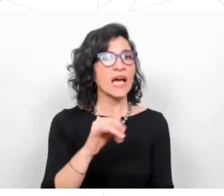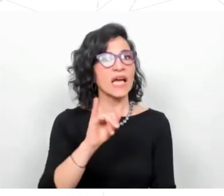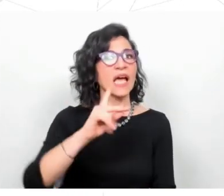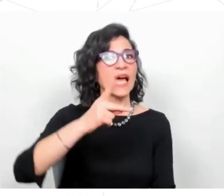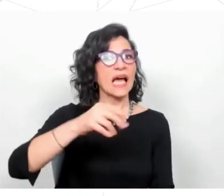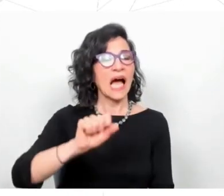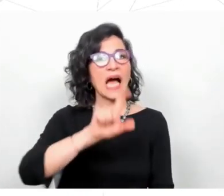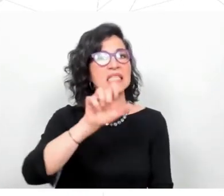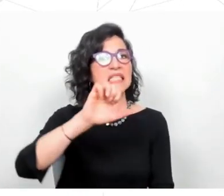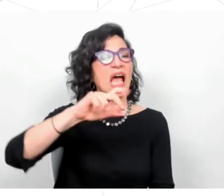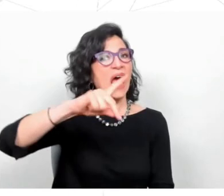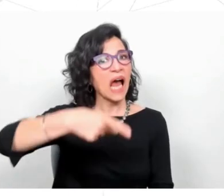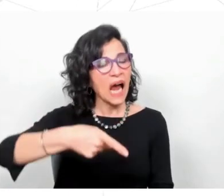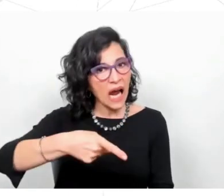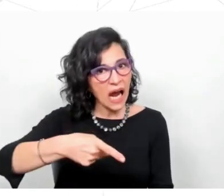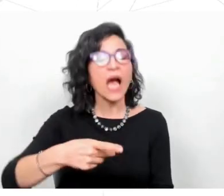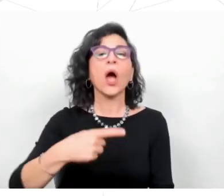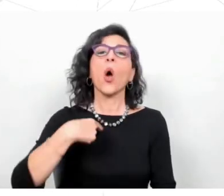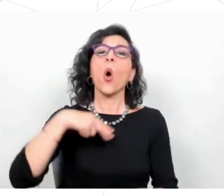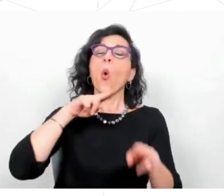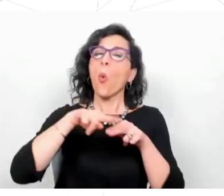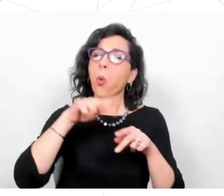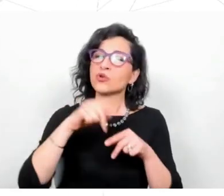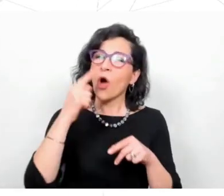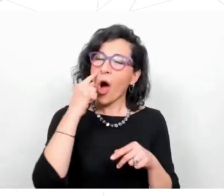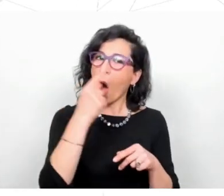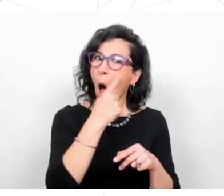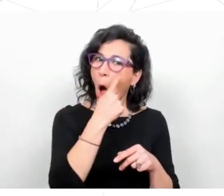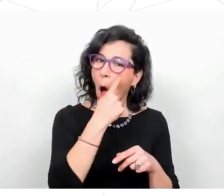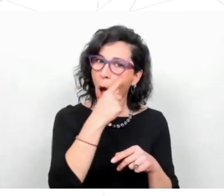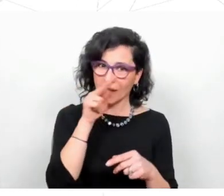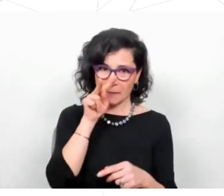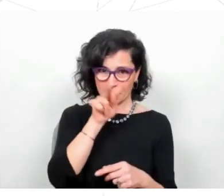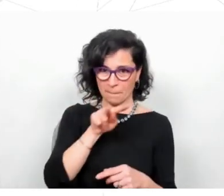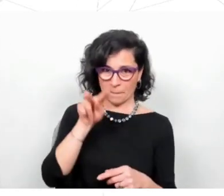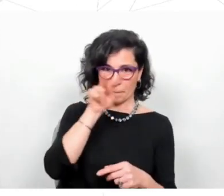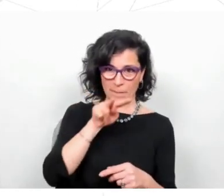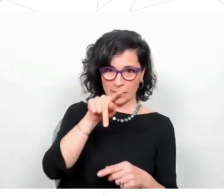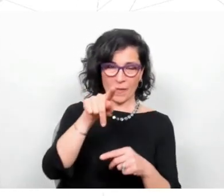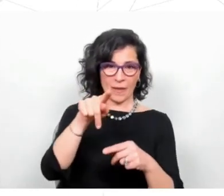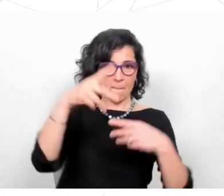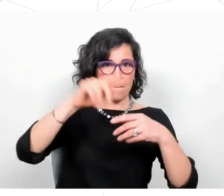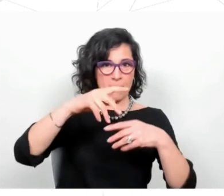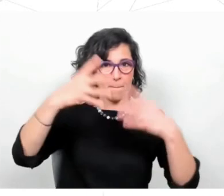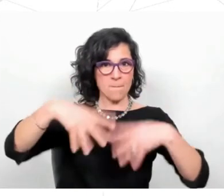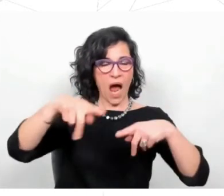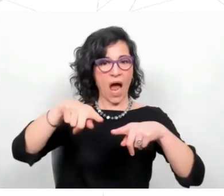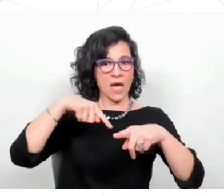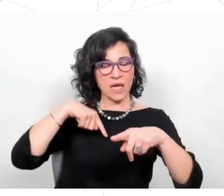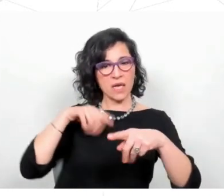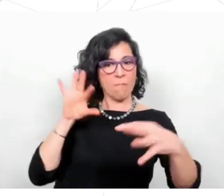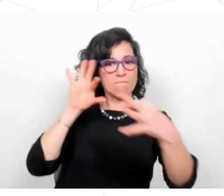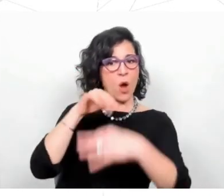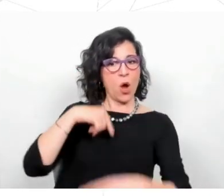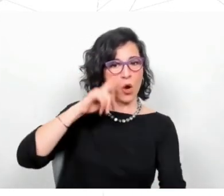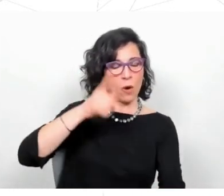quindi usare gli occhi per comandare la macchina, interagire con la macchina, è una cosa che abbiamo visto fare per esempio a